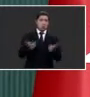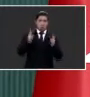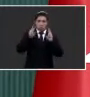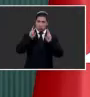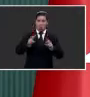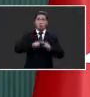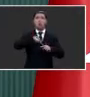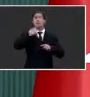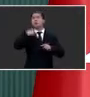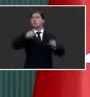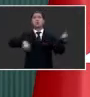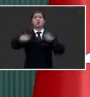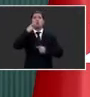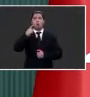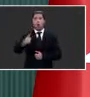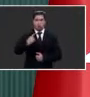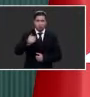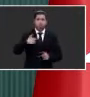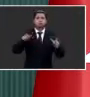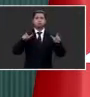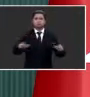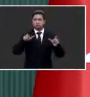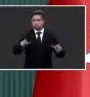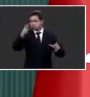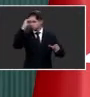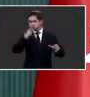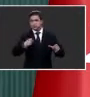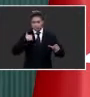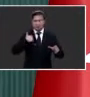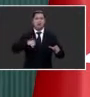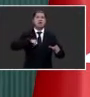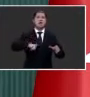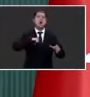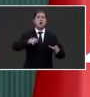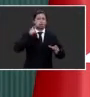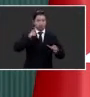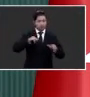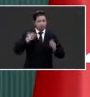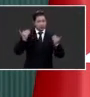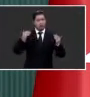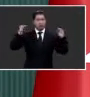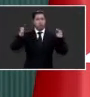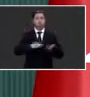diğer sektörlerde de önlemlerin etkilerini yakında göreceğiz